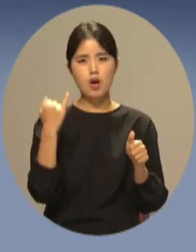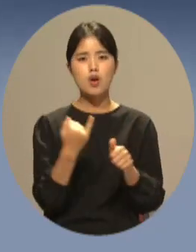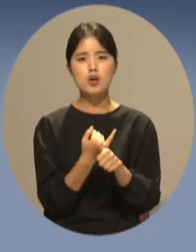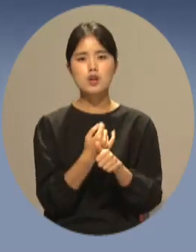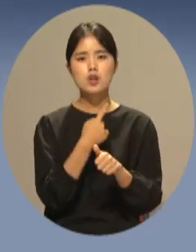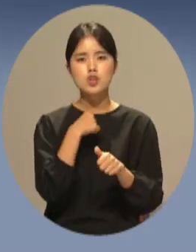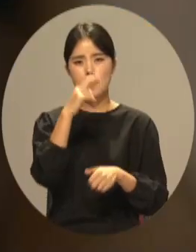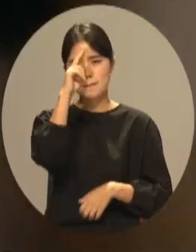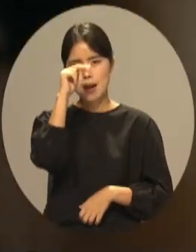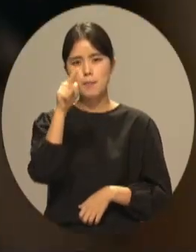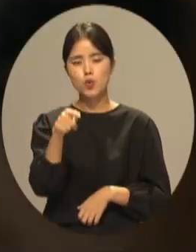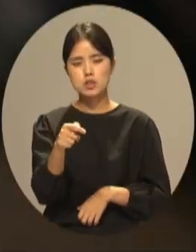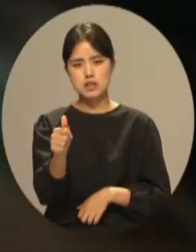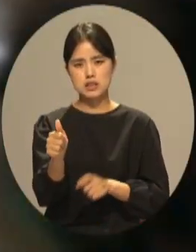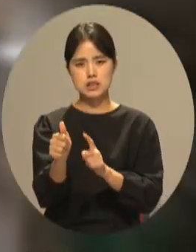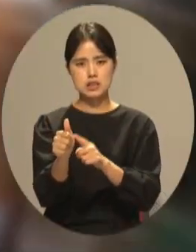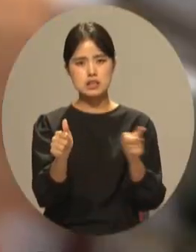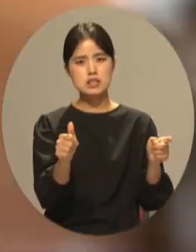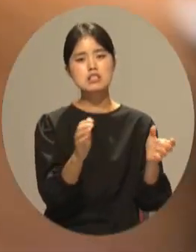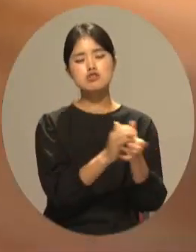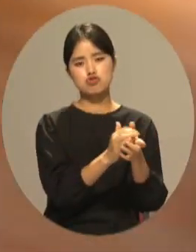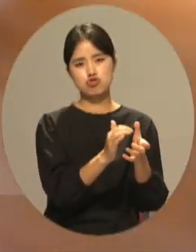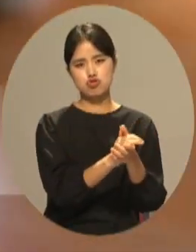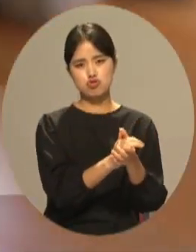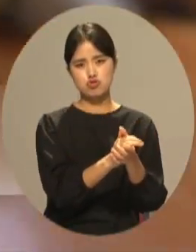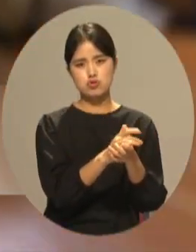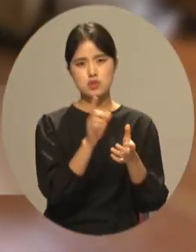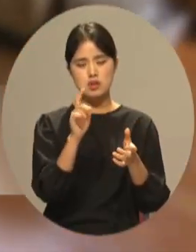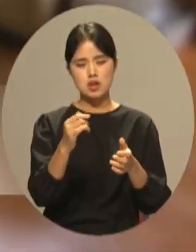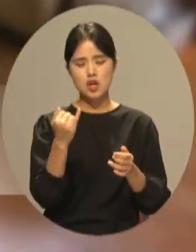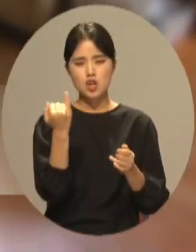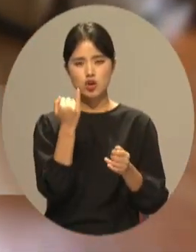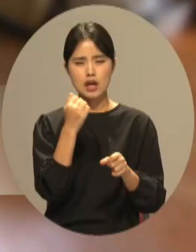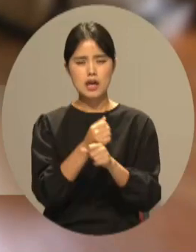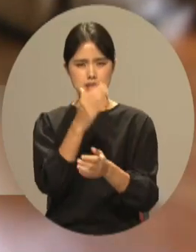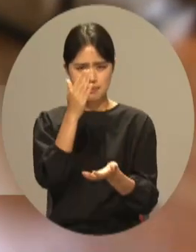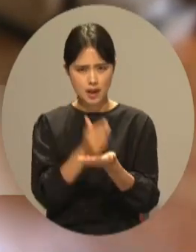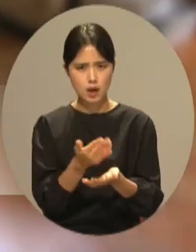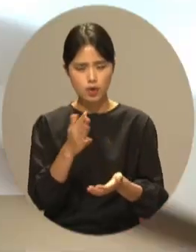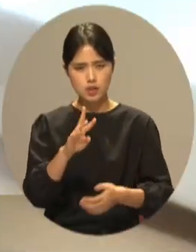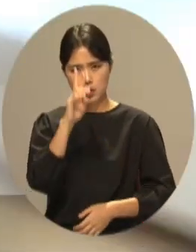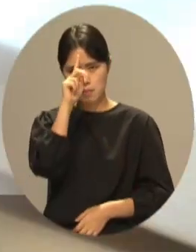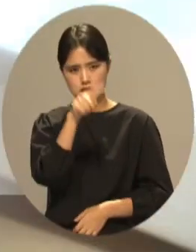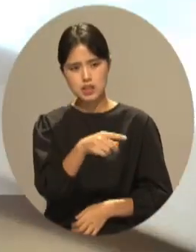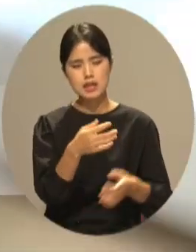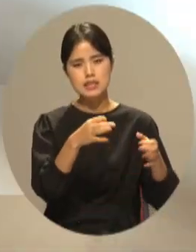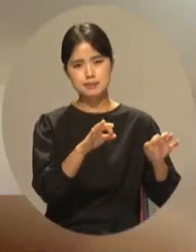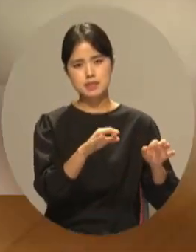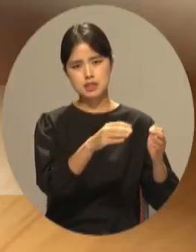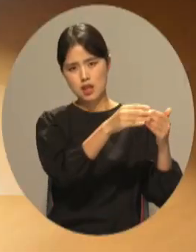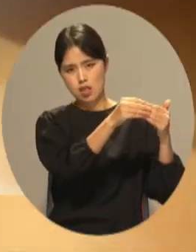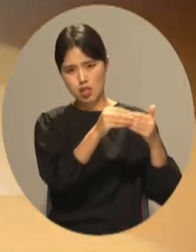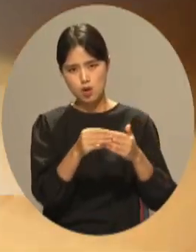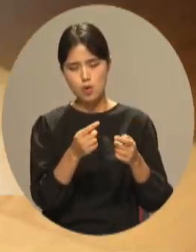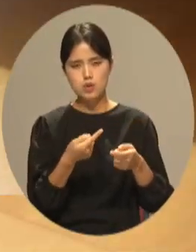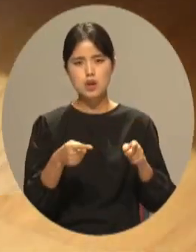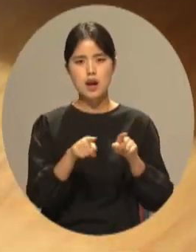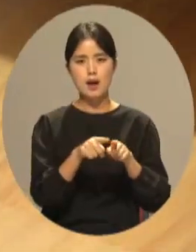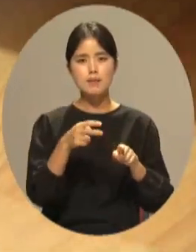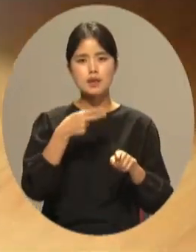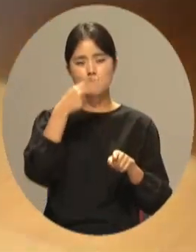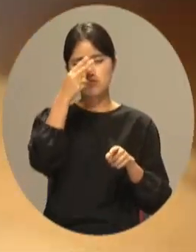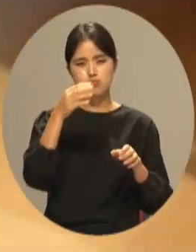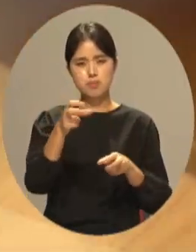박모 씨의 친구로 유족들은 숨진 여성이 만류했는데도 박 씨가 데려와 함께 술자리를 했다며 당시 통화